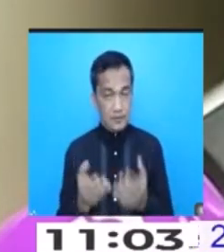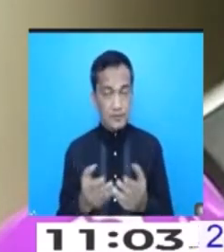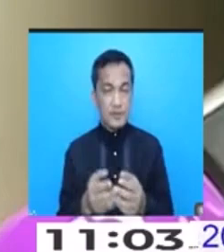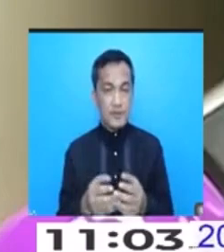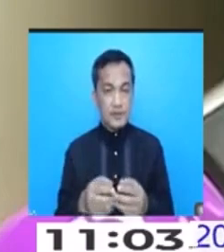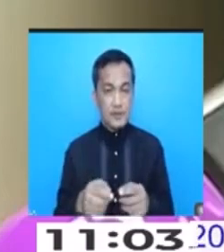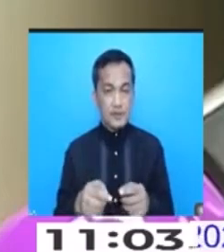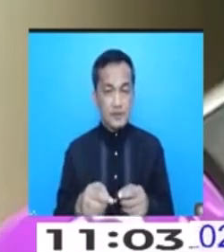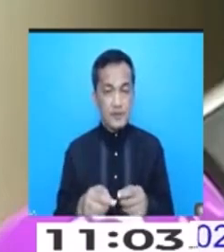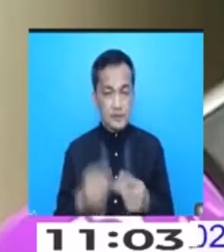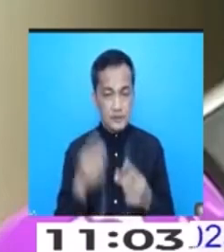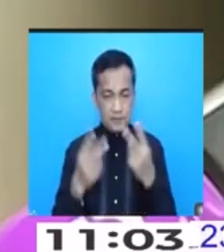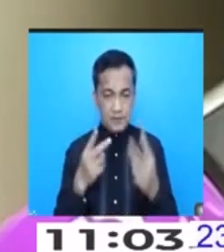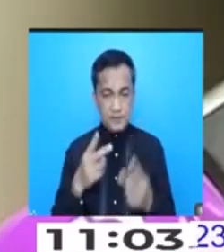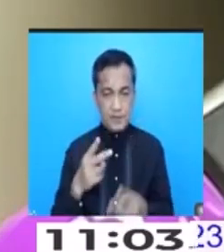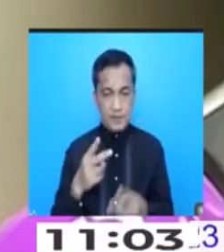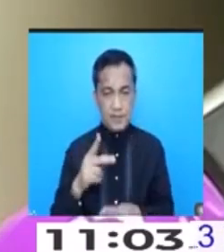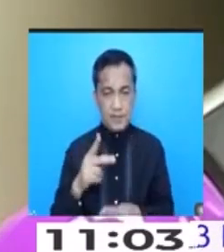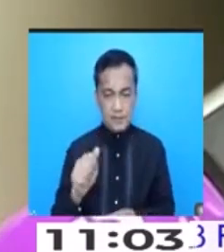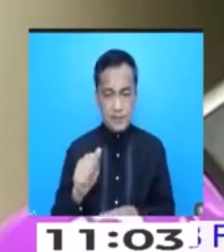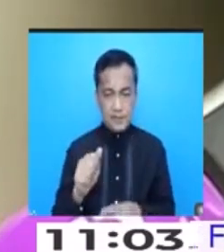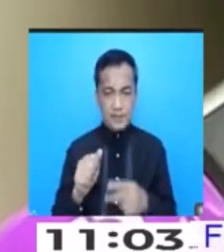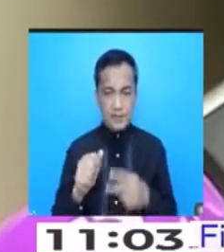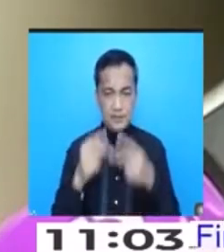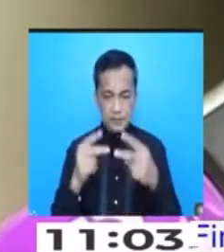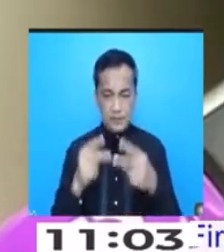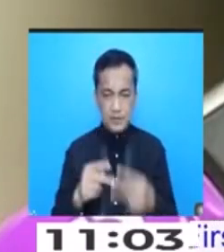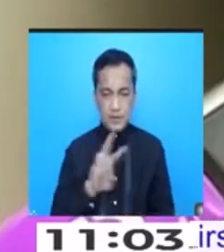ang PSA website sa